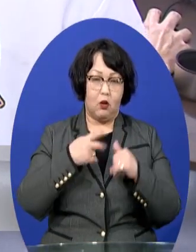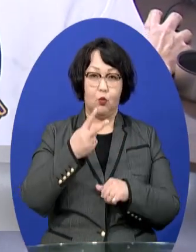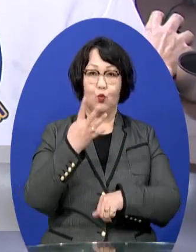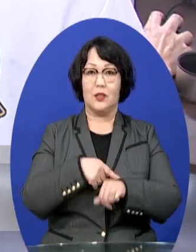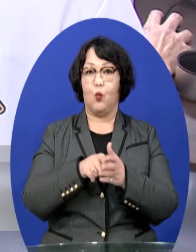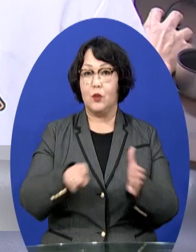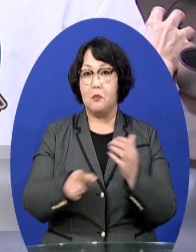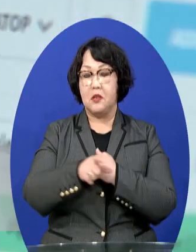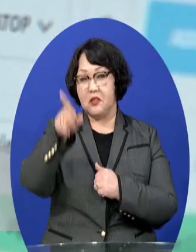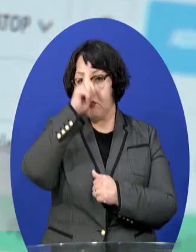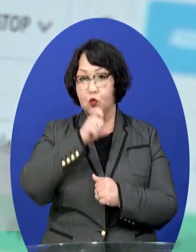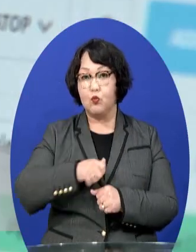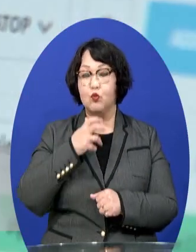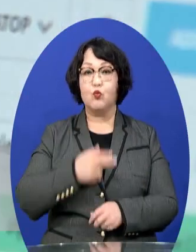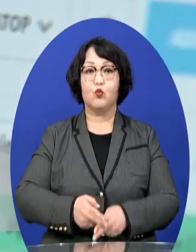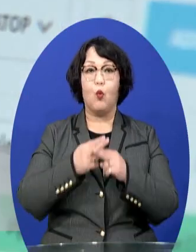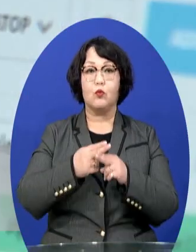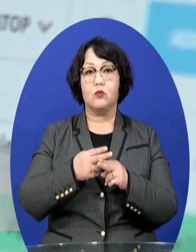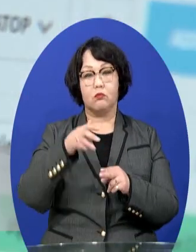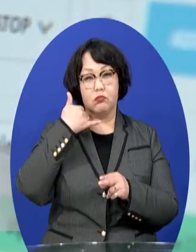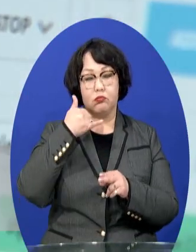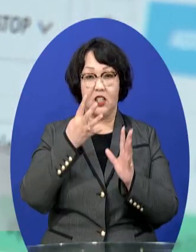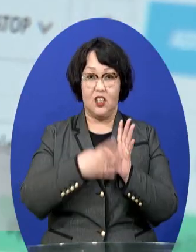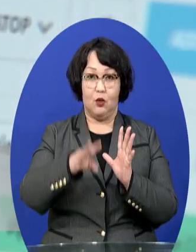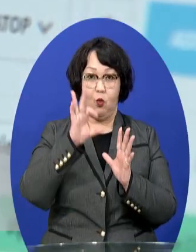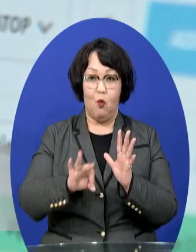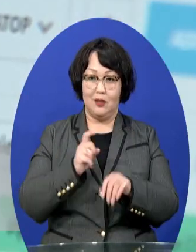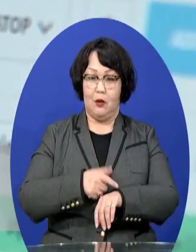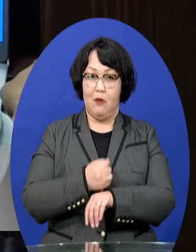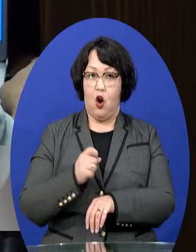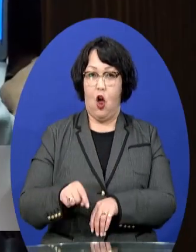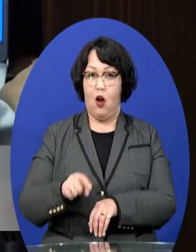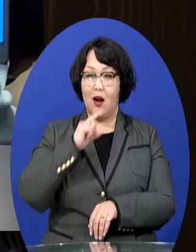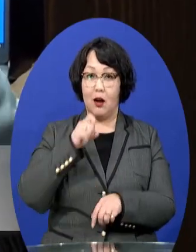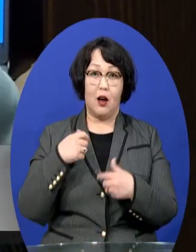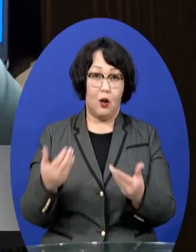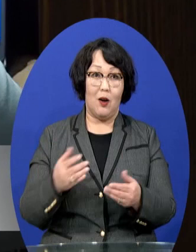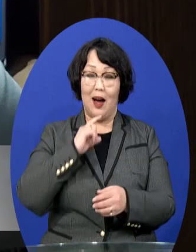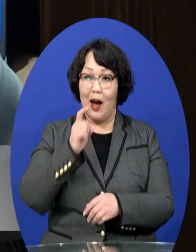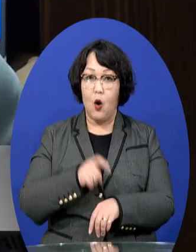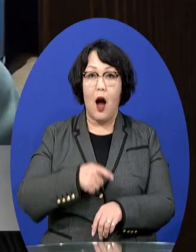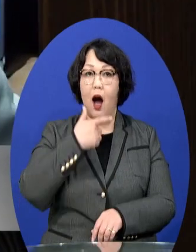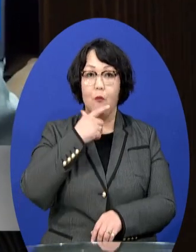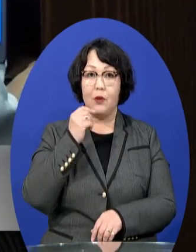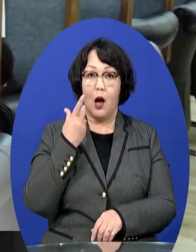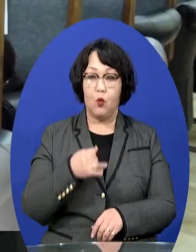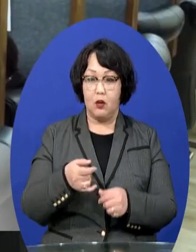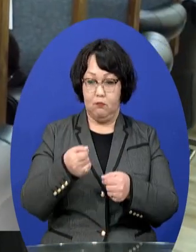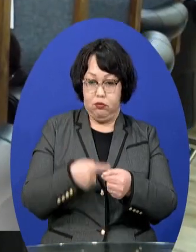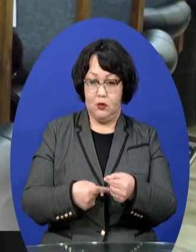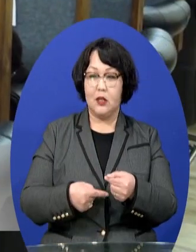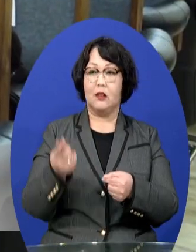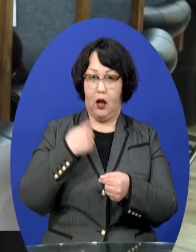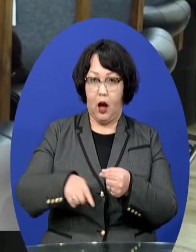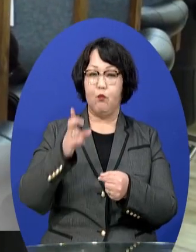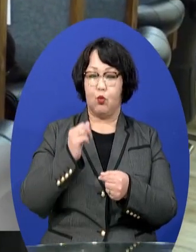мэрэгжлийн эмч нарын тусламжтай нийт дуудлагын 90 гаруй хувьд нь цаг алдахгүйг харуулж байна. Харин хариулт өгч амжаагүй дуудлагыг бүртгэж эргэж холбогдох